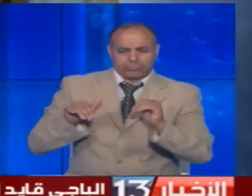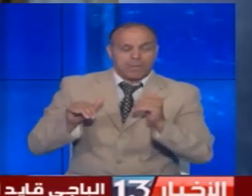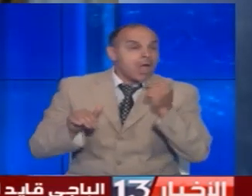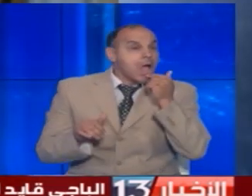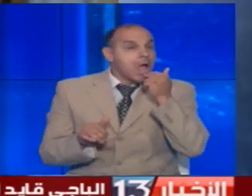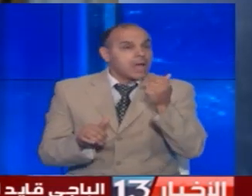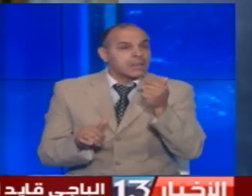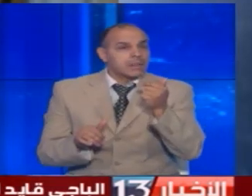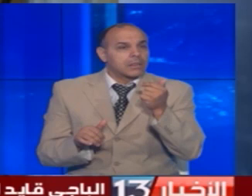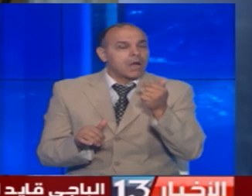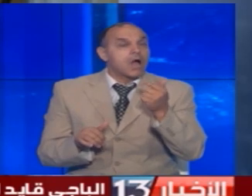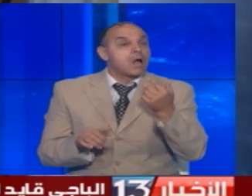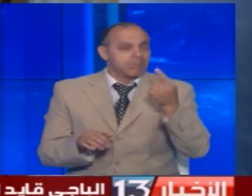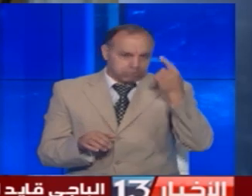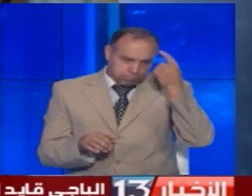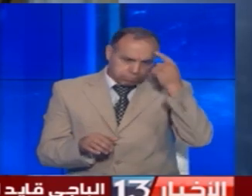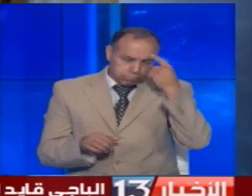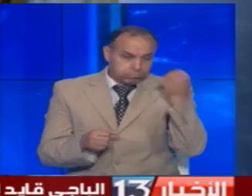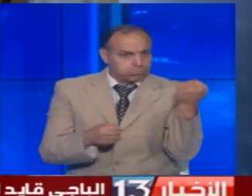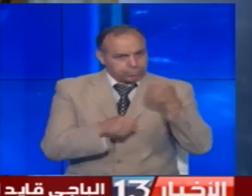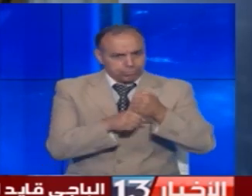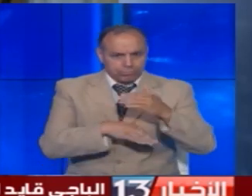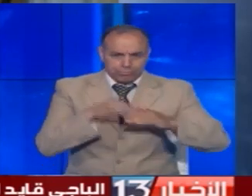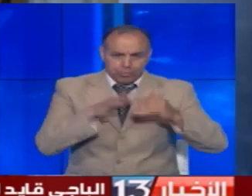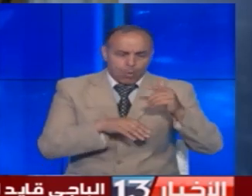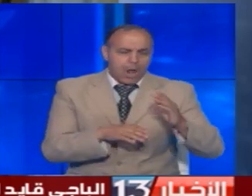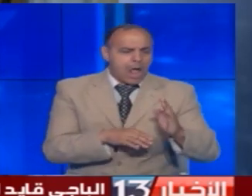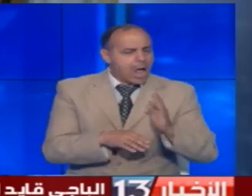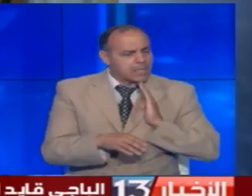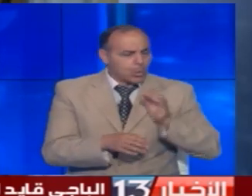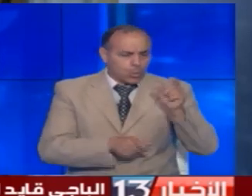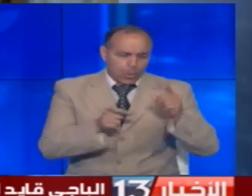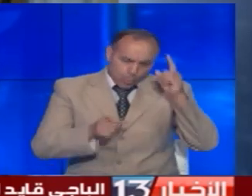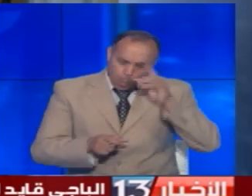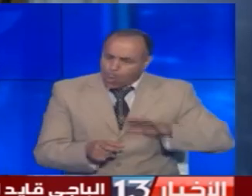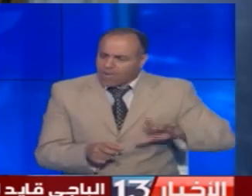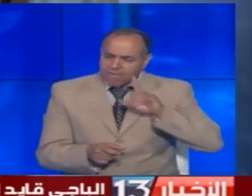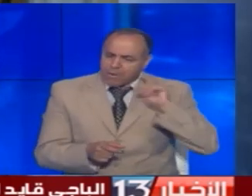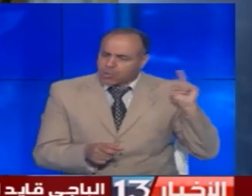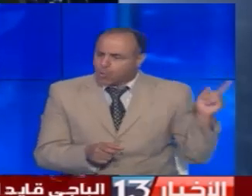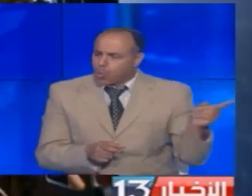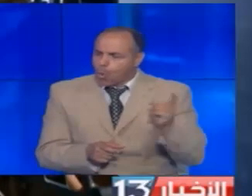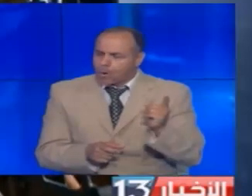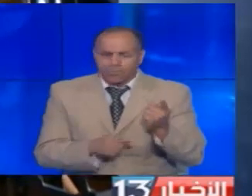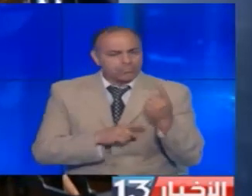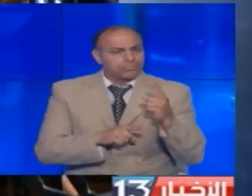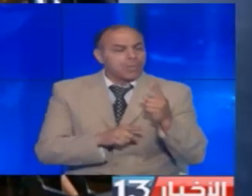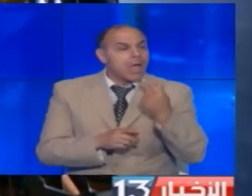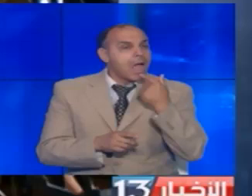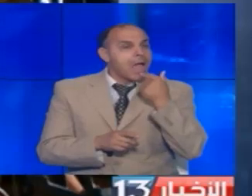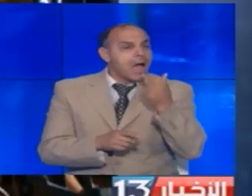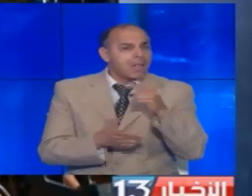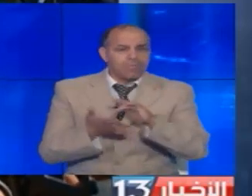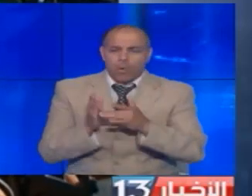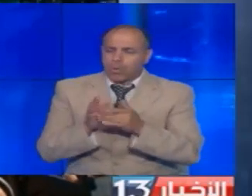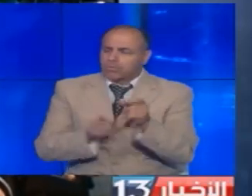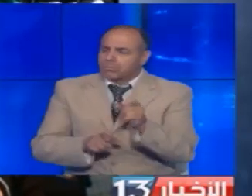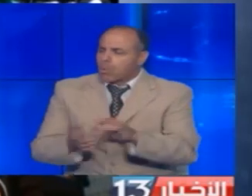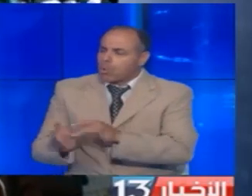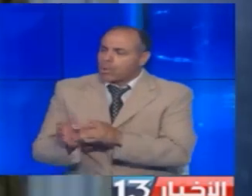والقيم التي نشأت عليها لخدمة كل التونسيين والتونسيات بمختلف